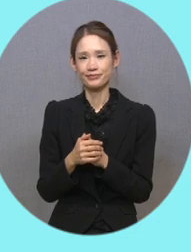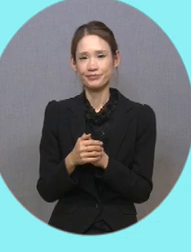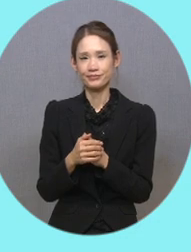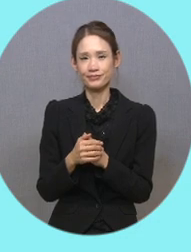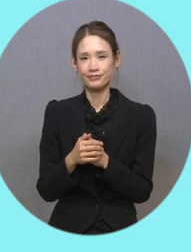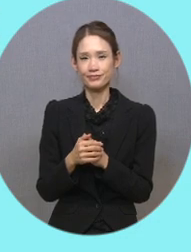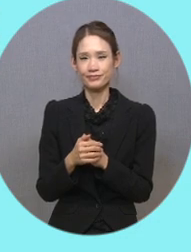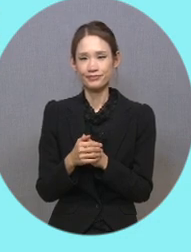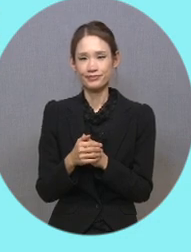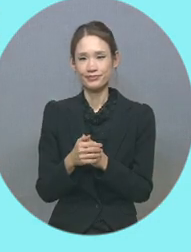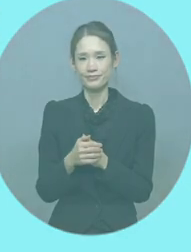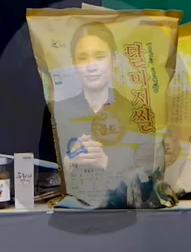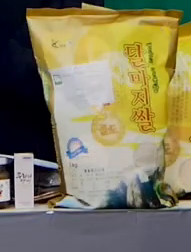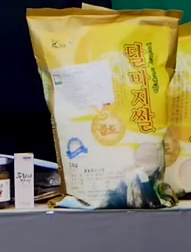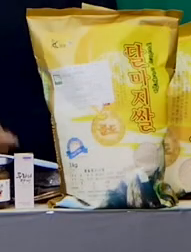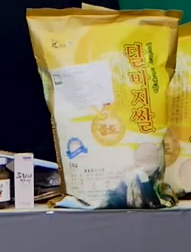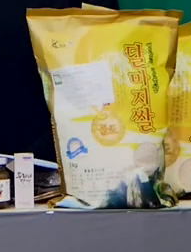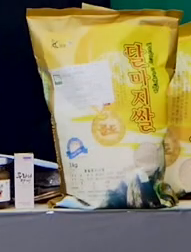네. 젊으셔, 젊으셔.